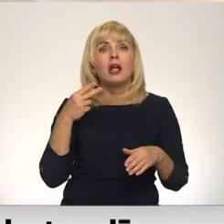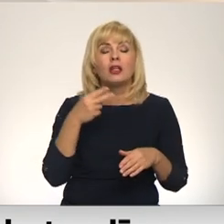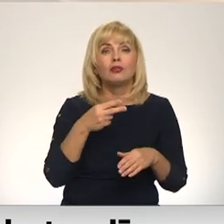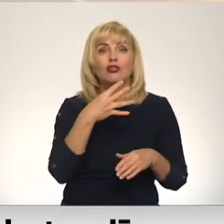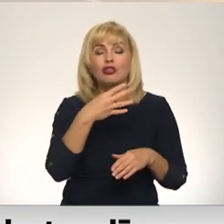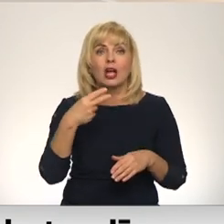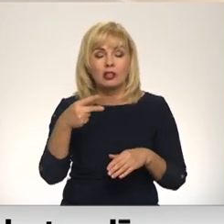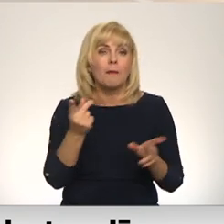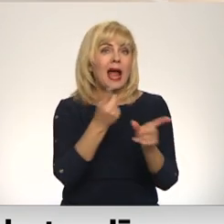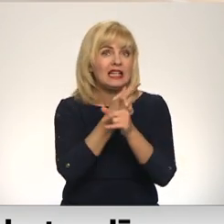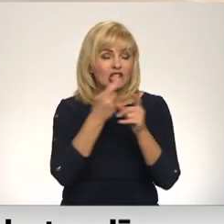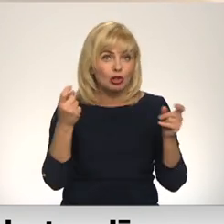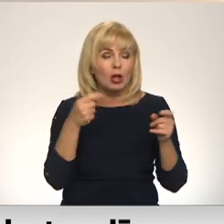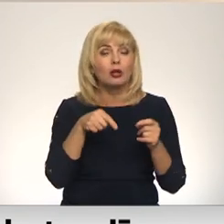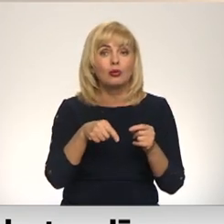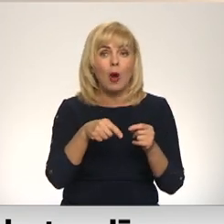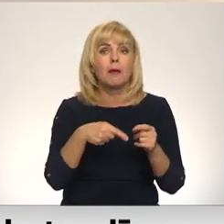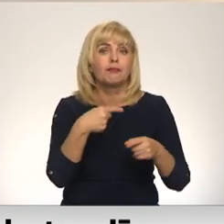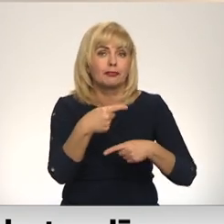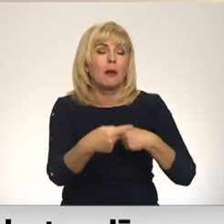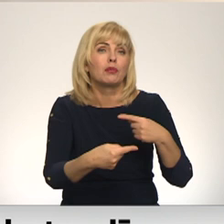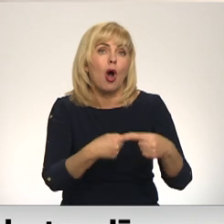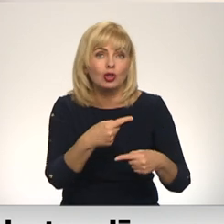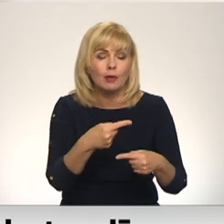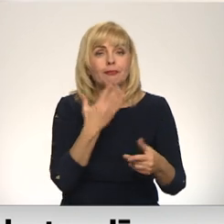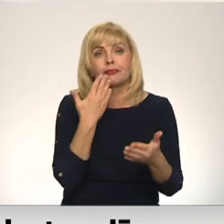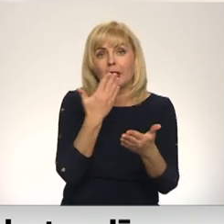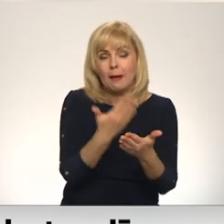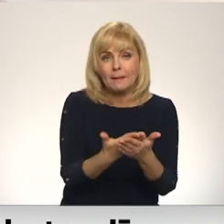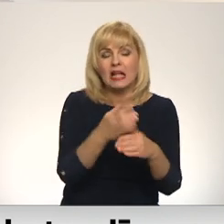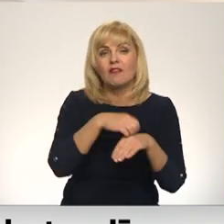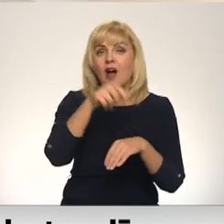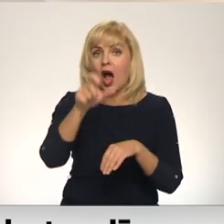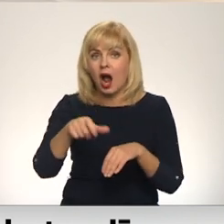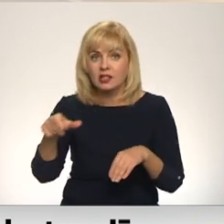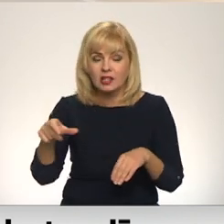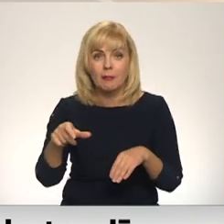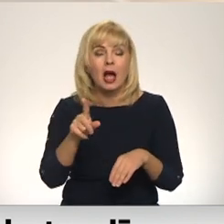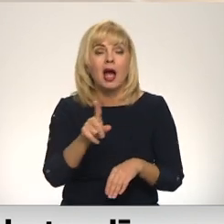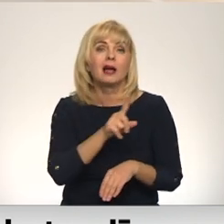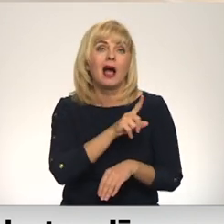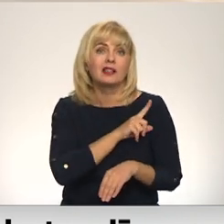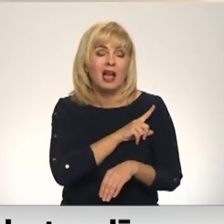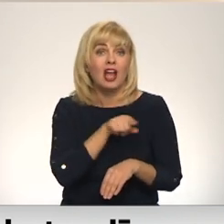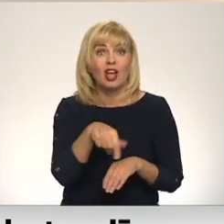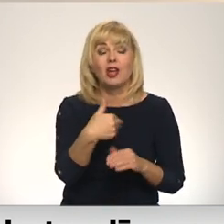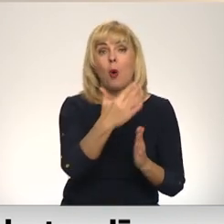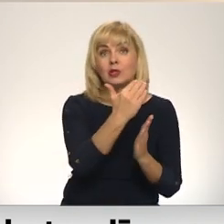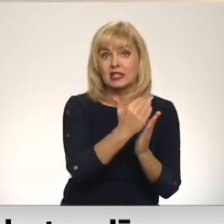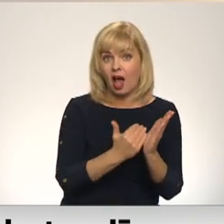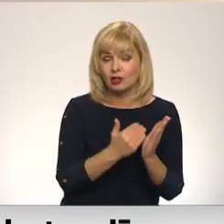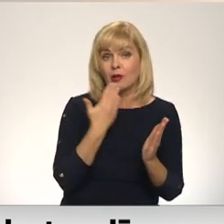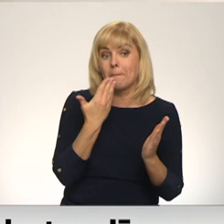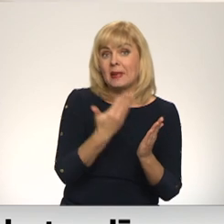mēs sludinājām šo procesu. Tātad mēs piedāvājām ārstiem, kas ir gaidīšanas sarakstā, piedāvājām